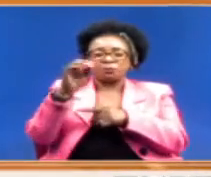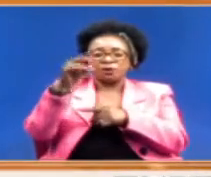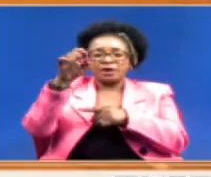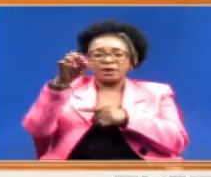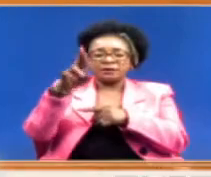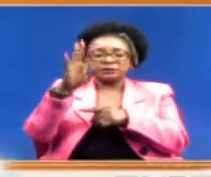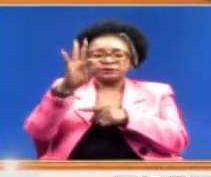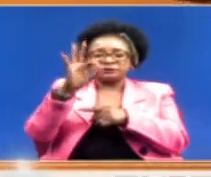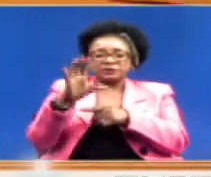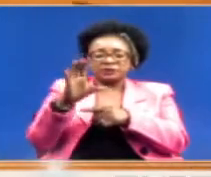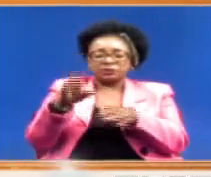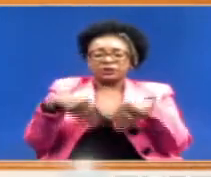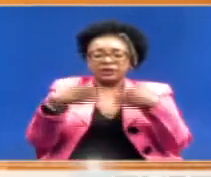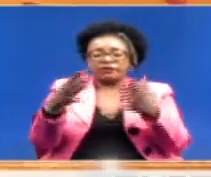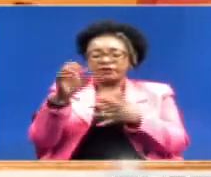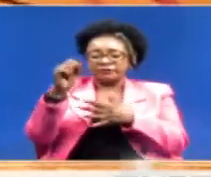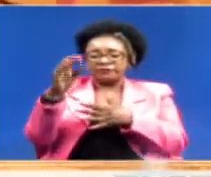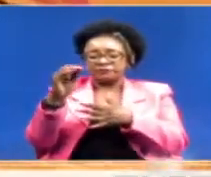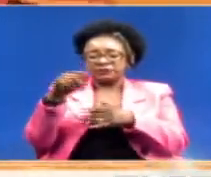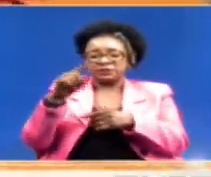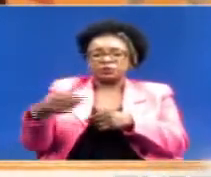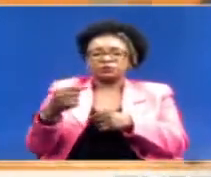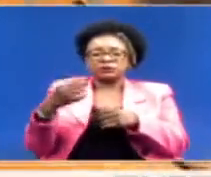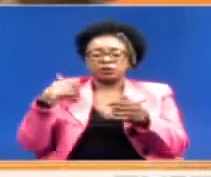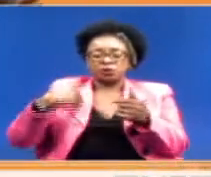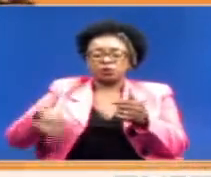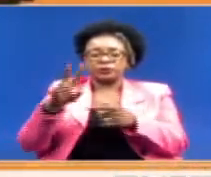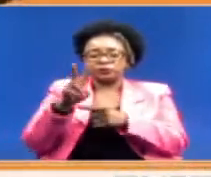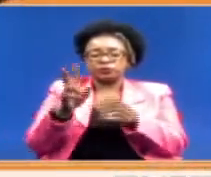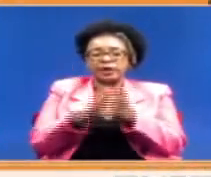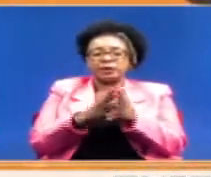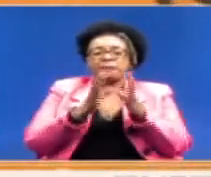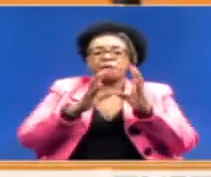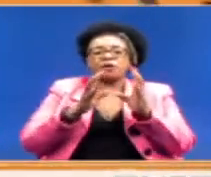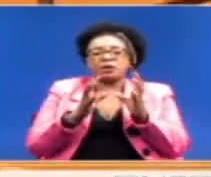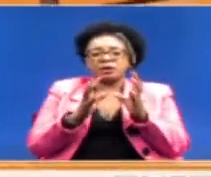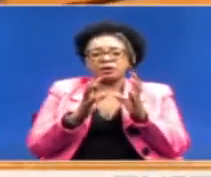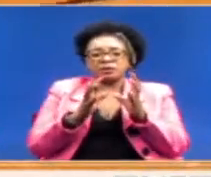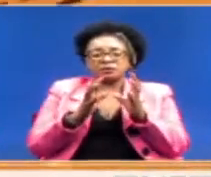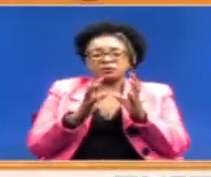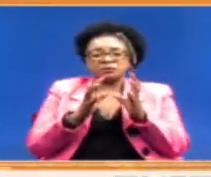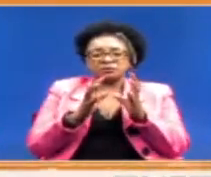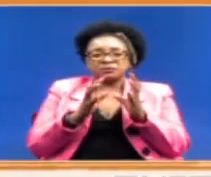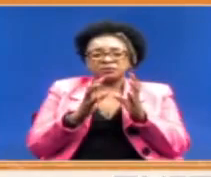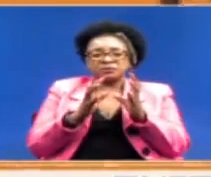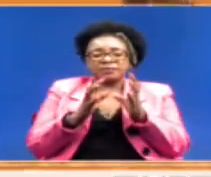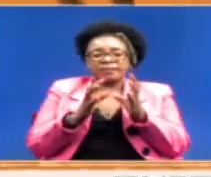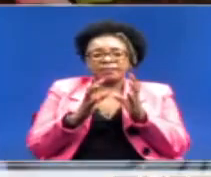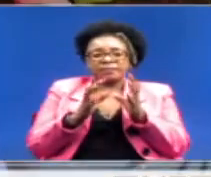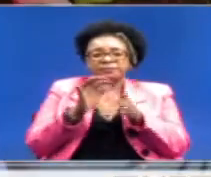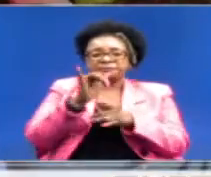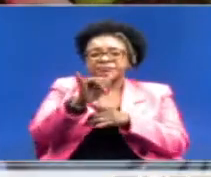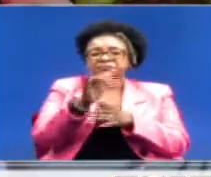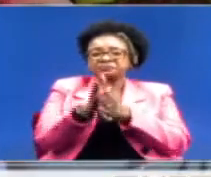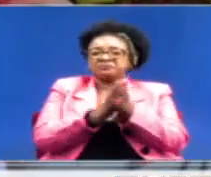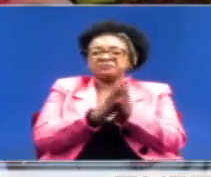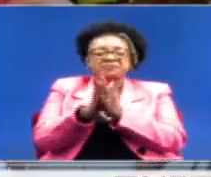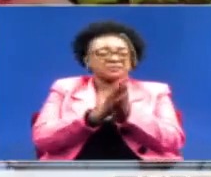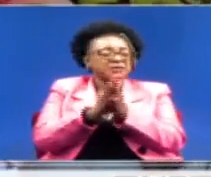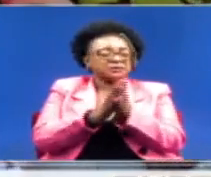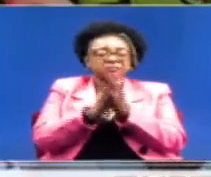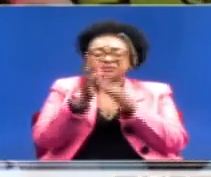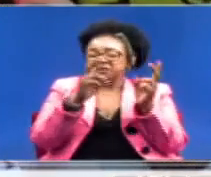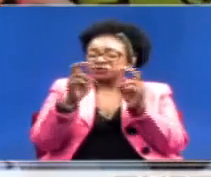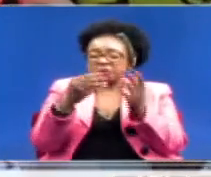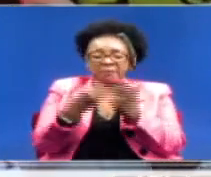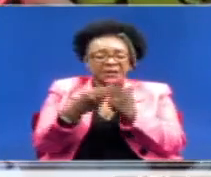walituzwa shilingi 50,000, sare mbili na mipira. Na hiyo ni motisha. The issue is not money. The